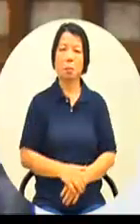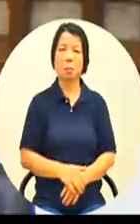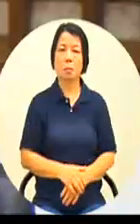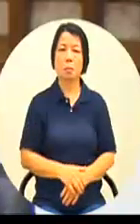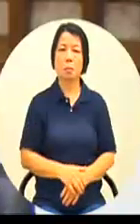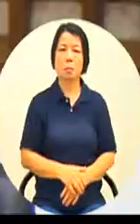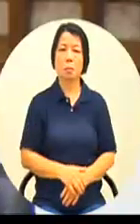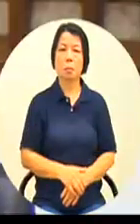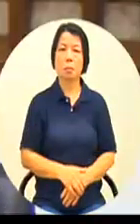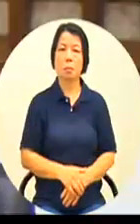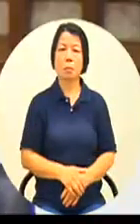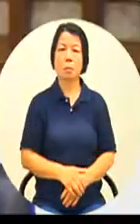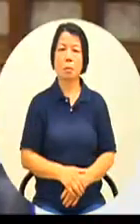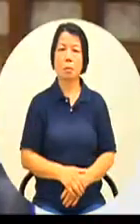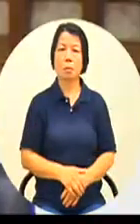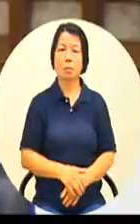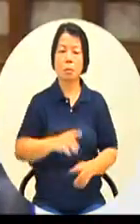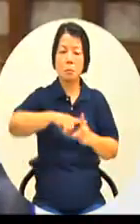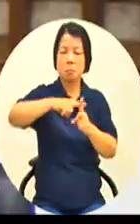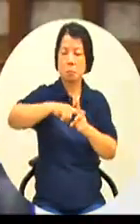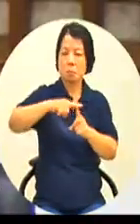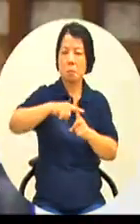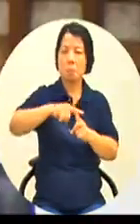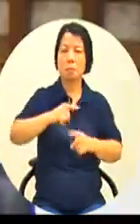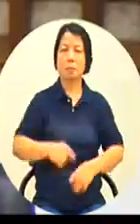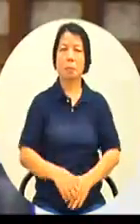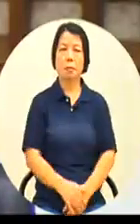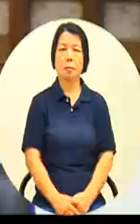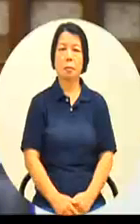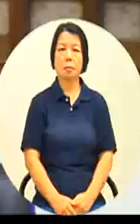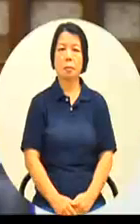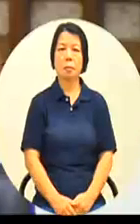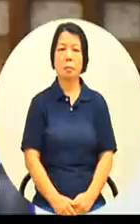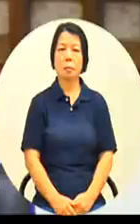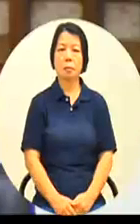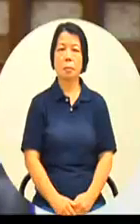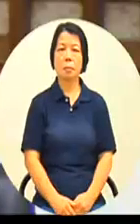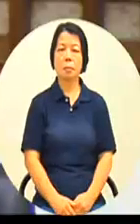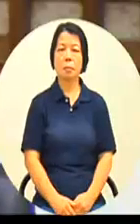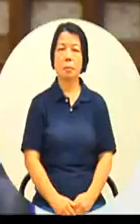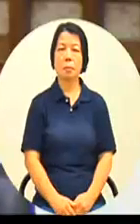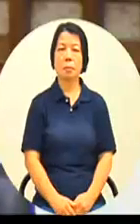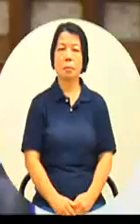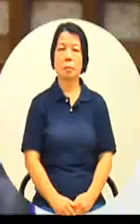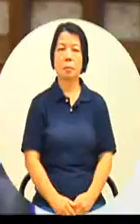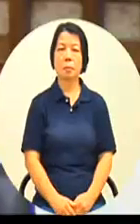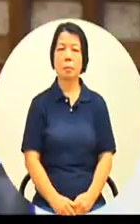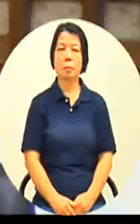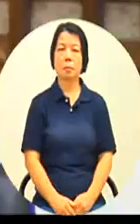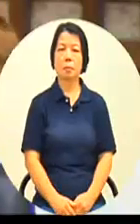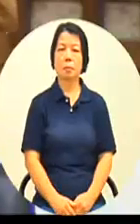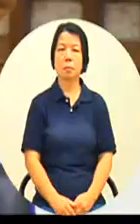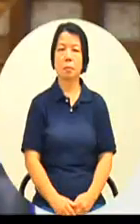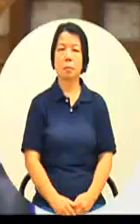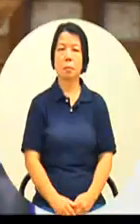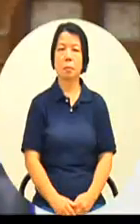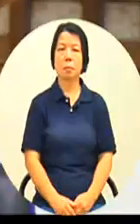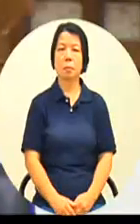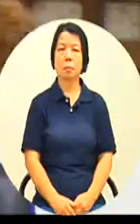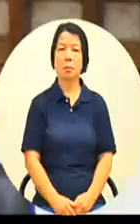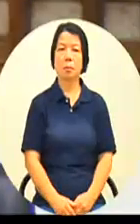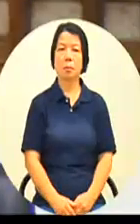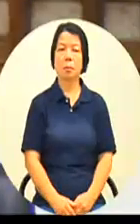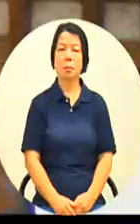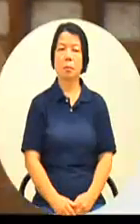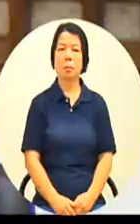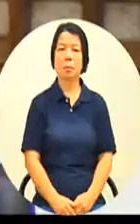度上，程度我咧讲程度啦吼。我故意都袂晓讲，你就知北京伊无读到吼，程度拢差